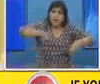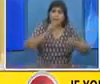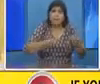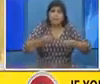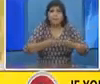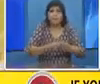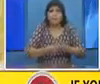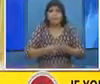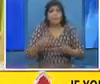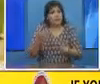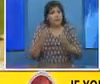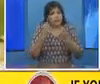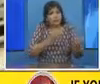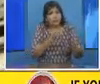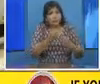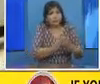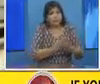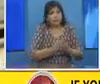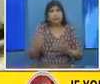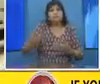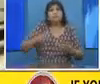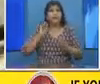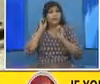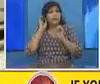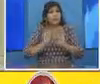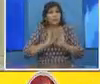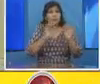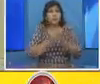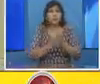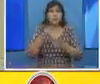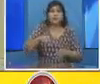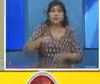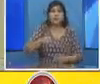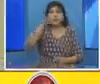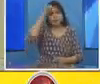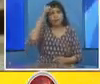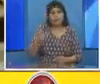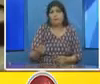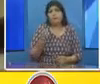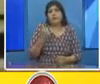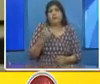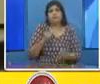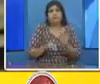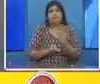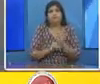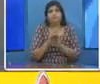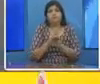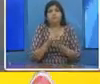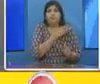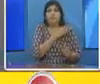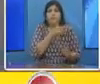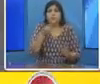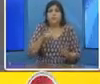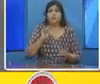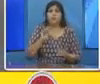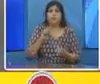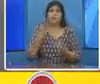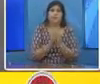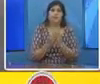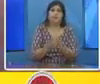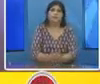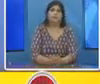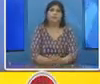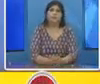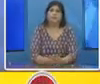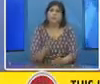लिए वोकल होंगे, तो समझिए आप देश को मजबूत करने में अपनी भूमिका निभा रहे